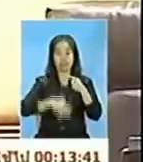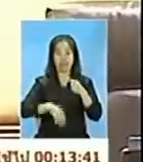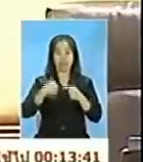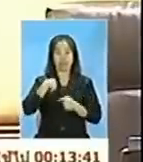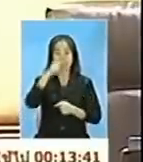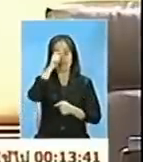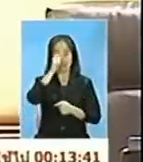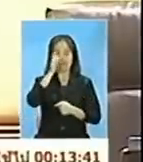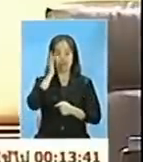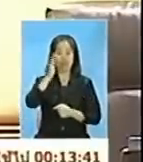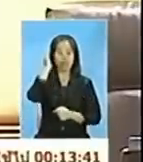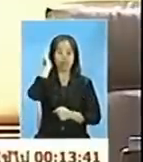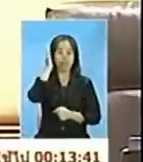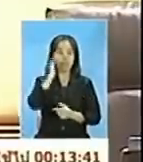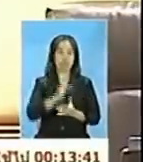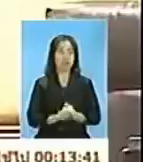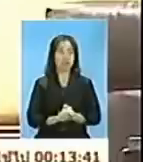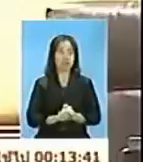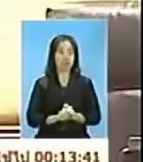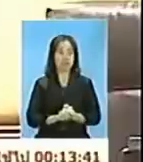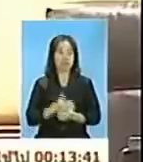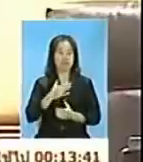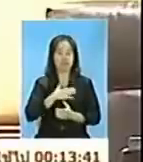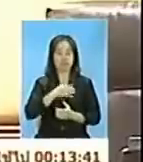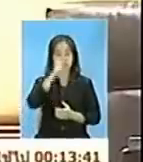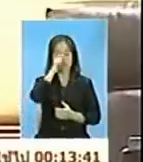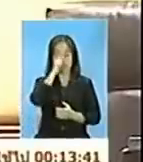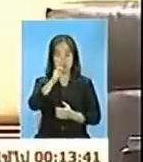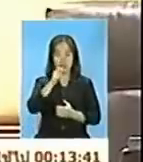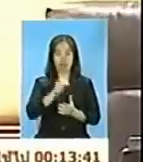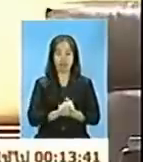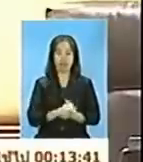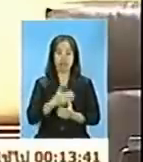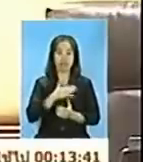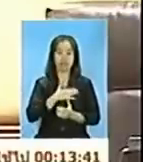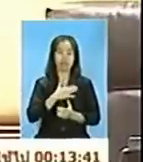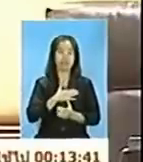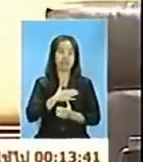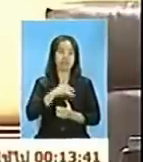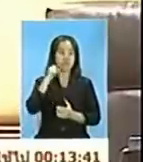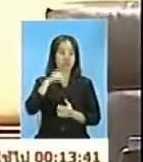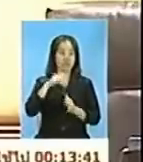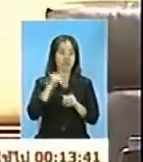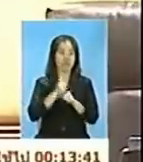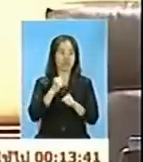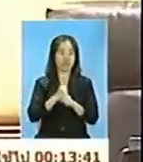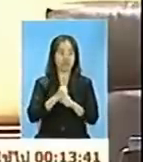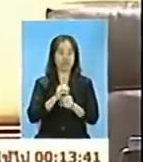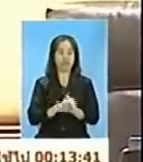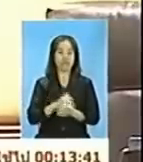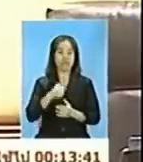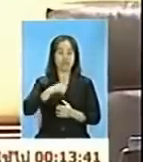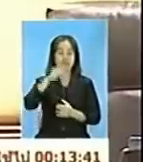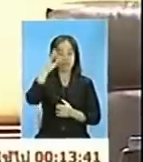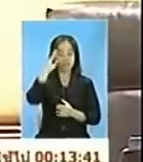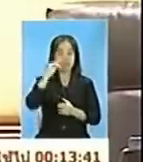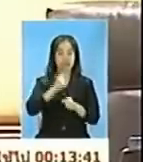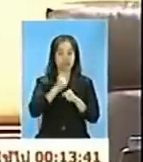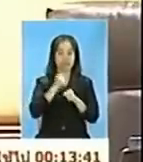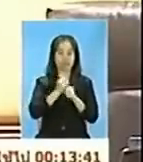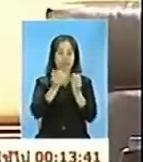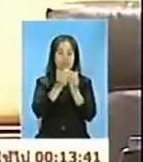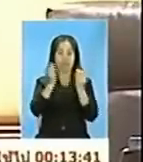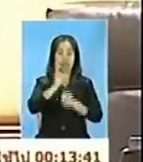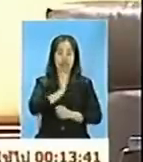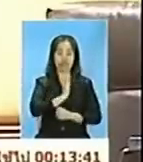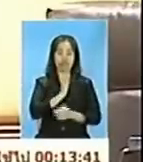ปผมเคารพหลวงปู่เอี่ยมผมเป็นคนไหว้พระยึดมั่นคุณธรรมผ